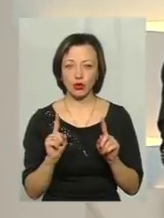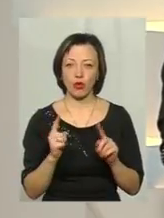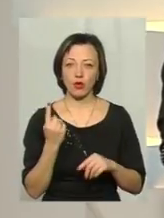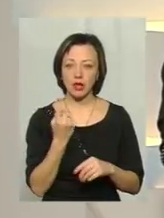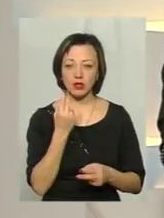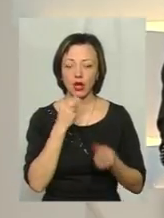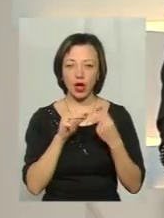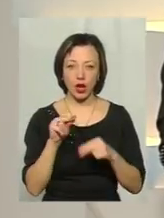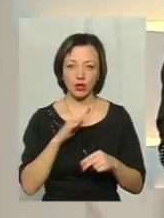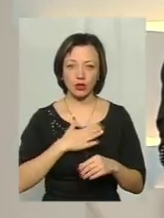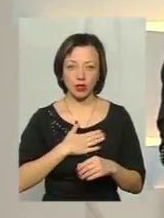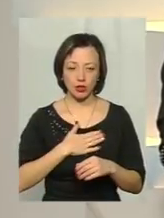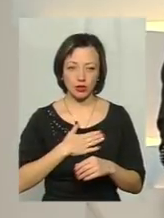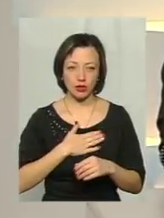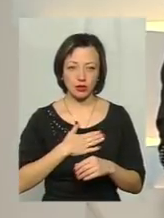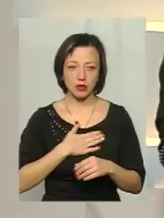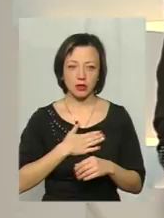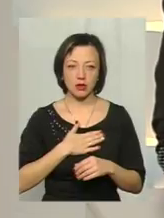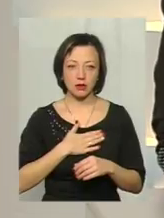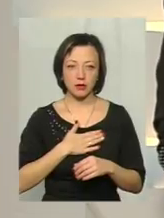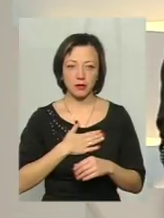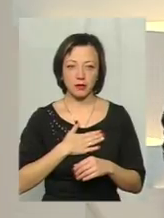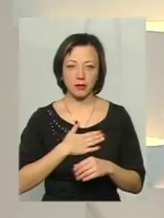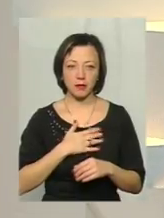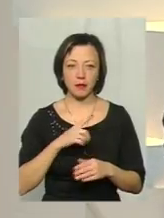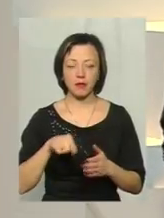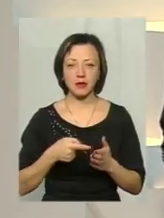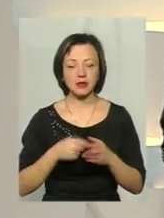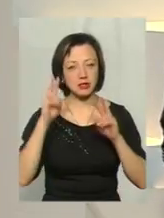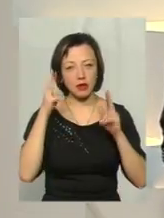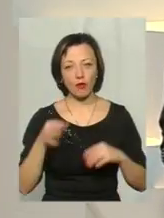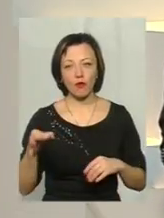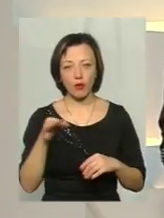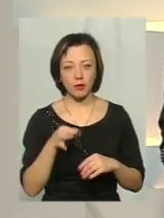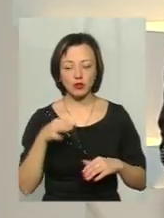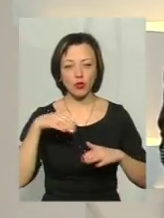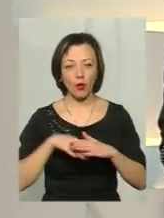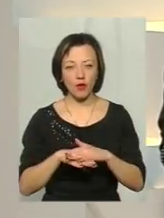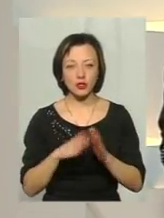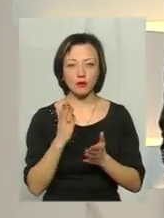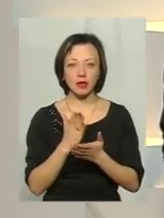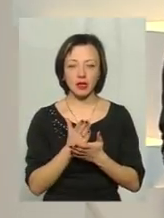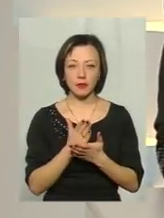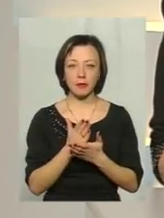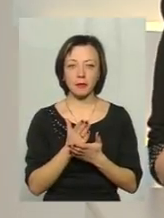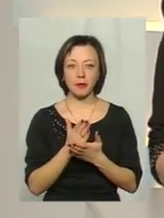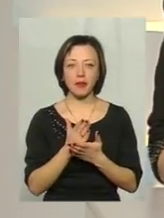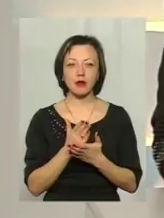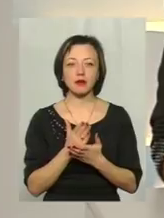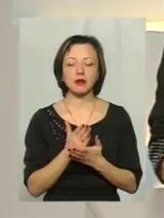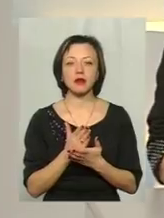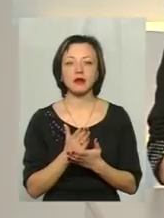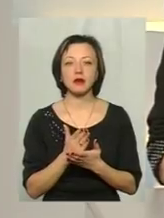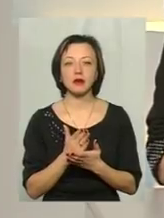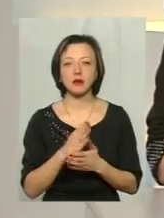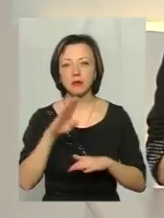однією з найкращих в нашому місті, це точно, не знаю, чи в області, сховищем є, все ж таки, сховище, яке